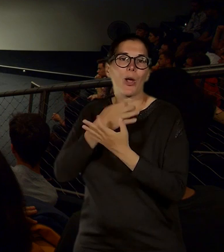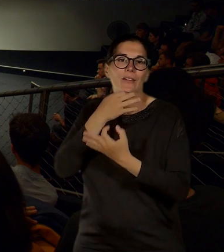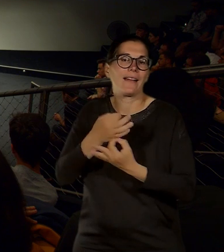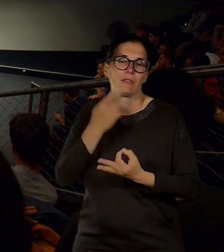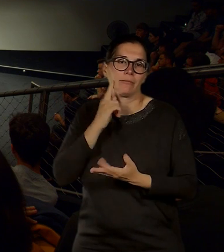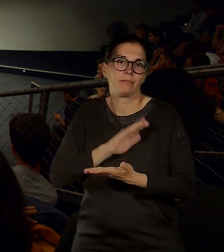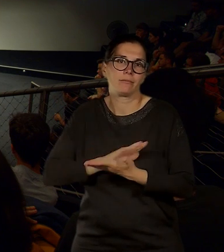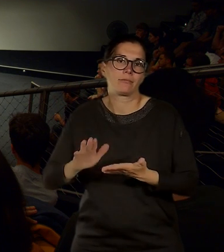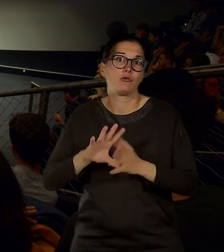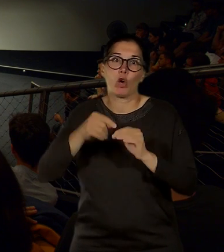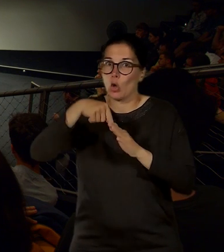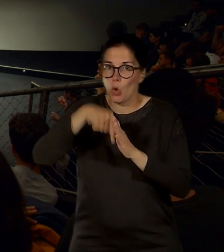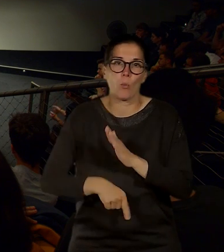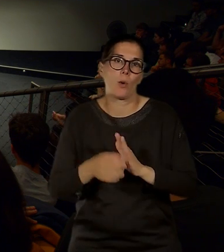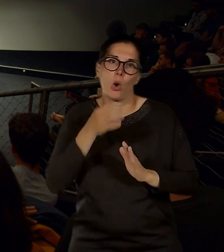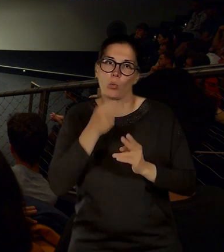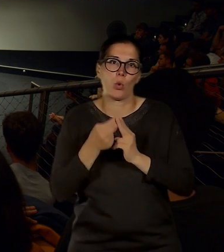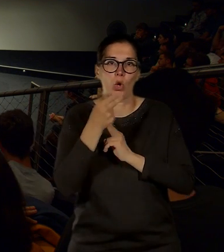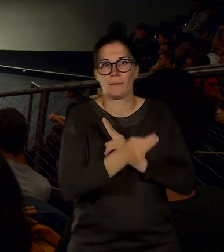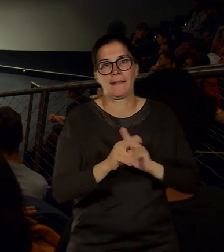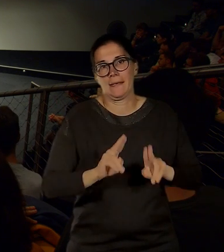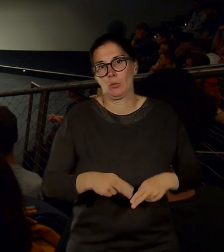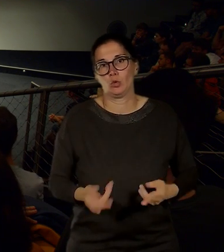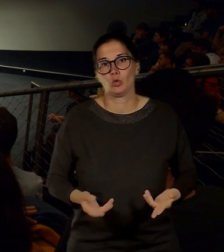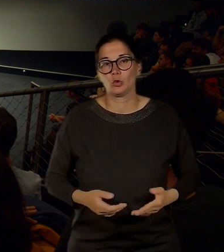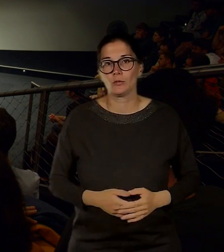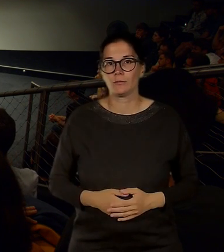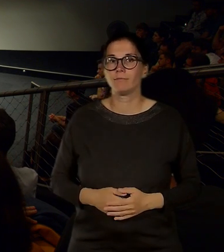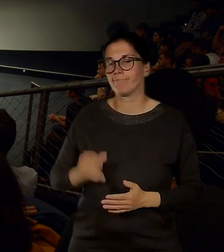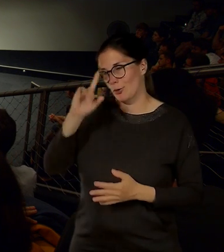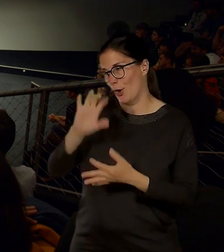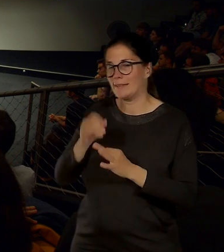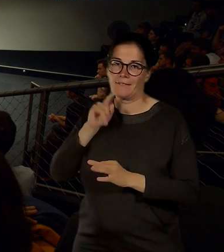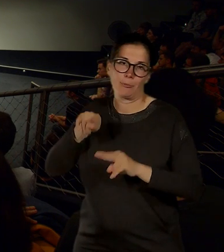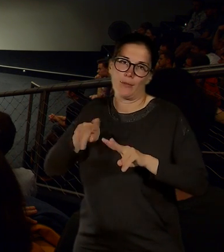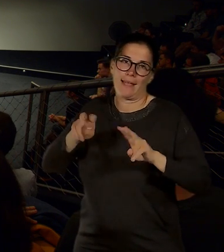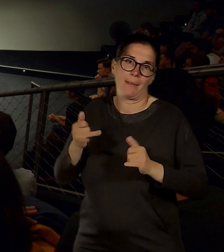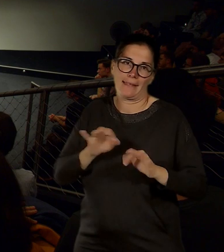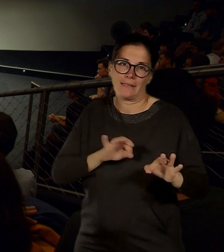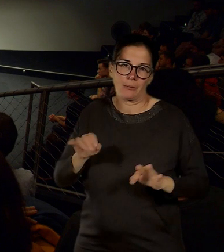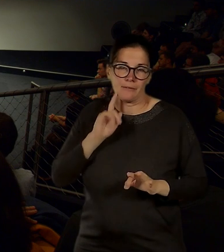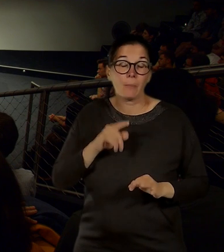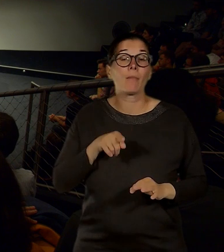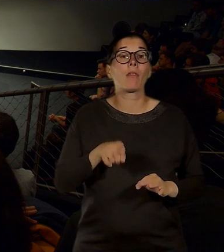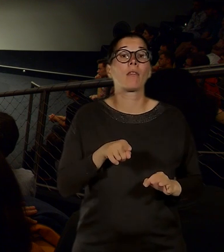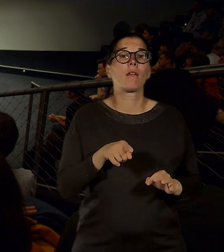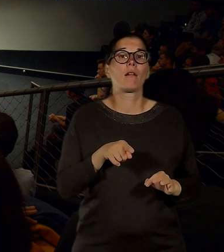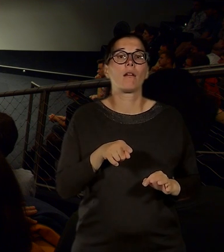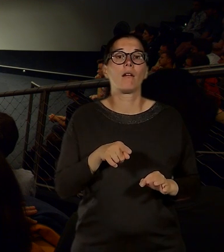v takový hloubce, abych dokázal zodpovědět vaše dotazy. Je to logické, nebylo to téma. A obráceně vím,